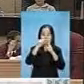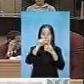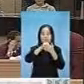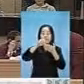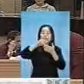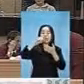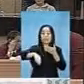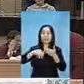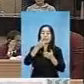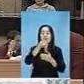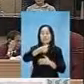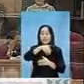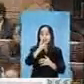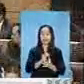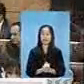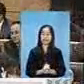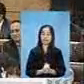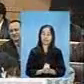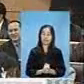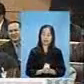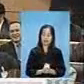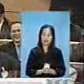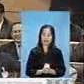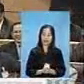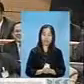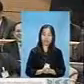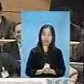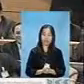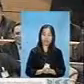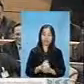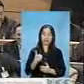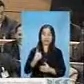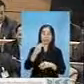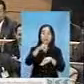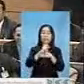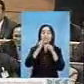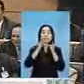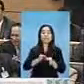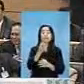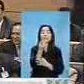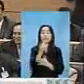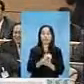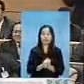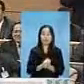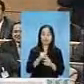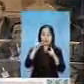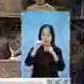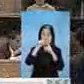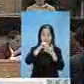สักนิด ครับท่านประธานท่านมีข้อวินิจฉัยเช่นไรครับ ให้ถอนคำว่